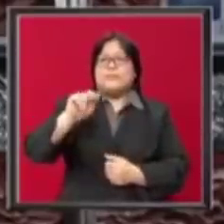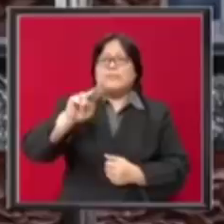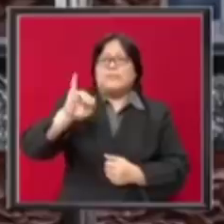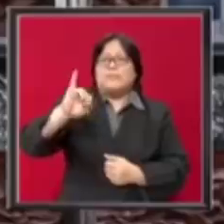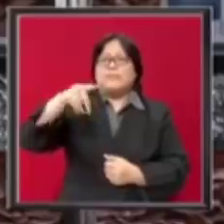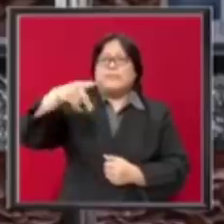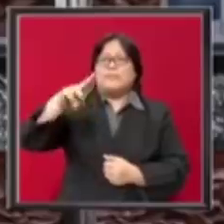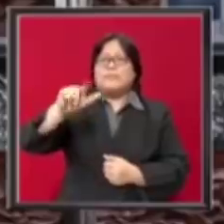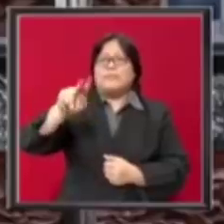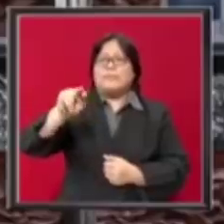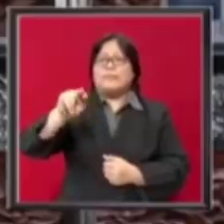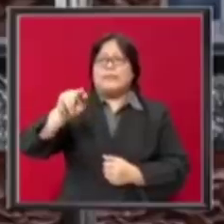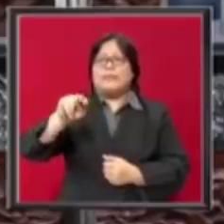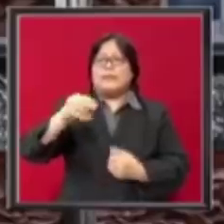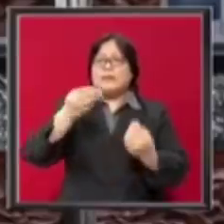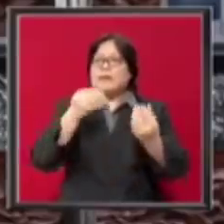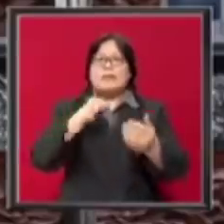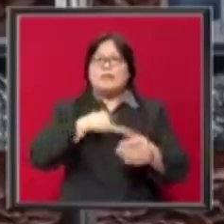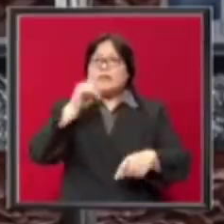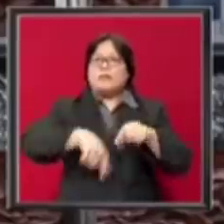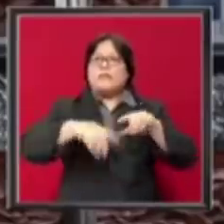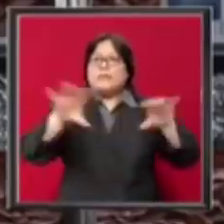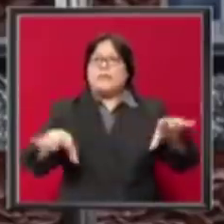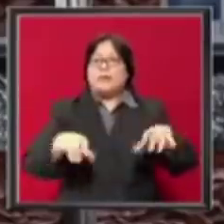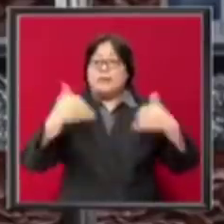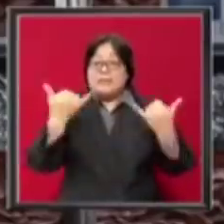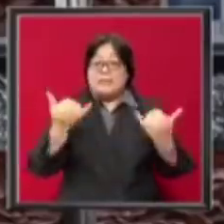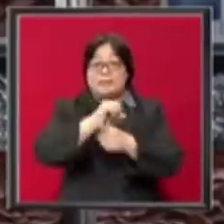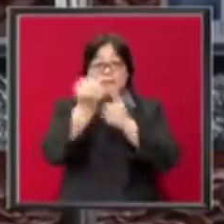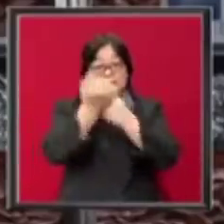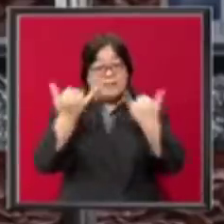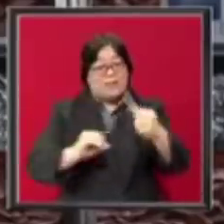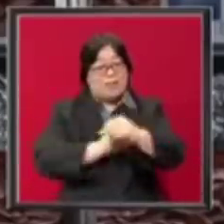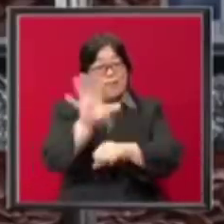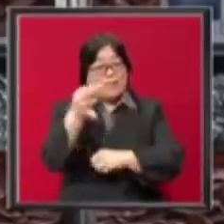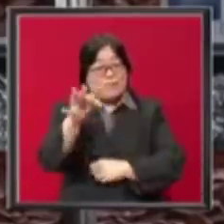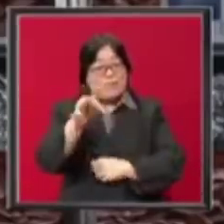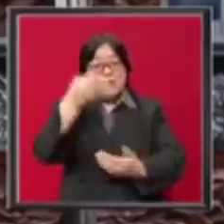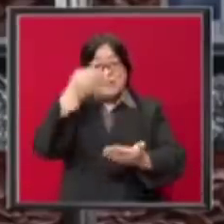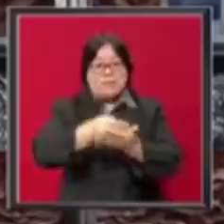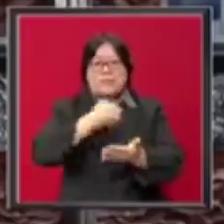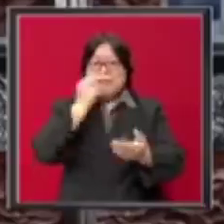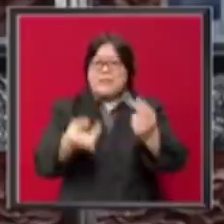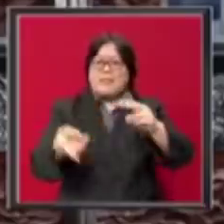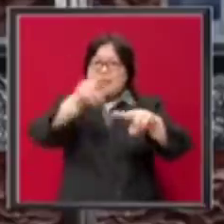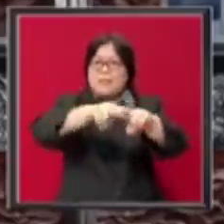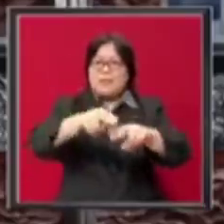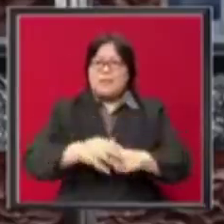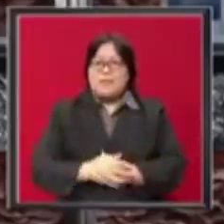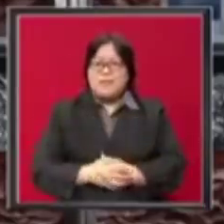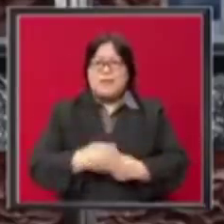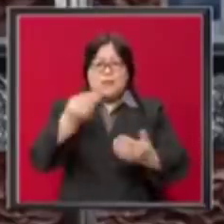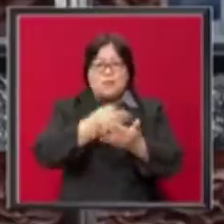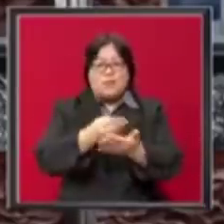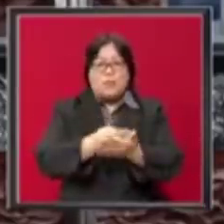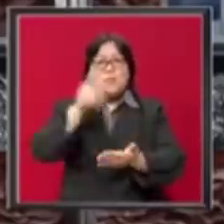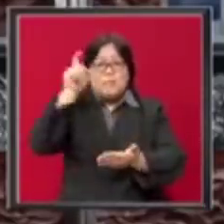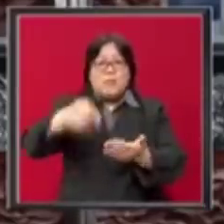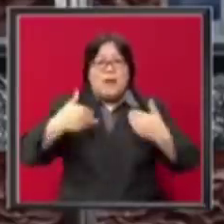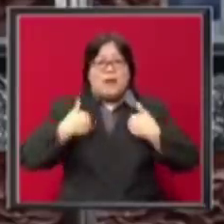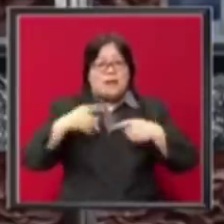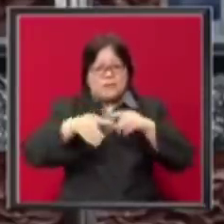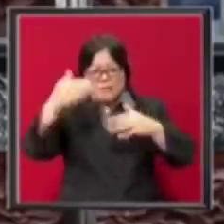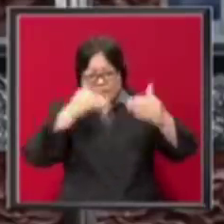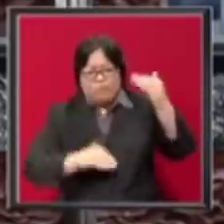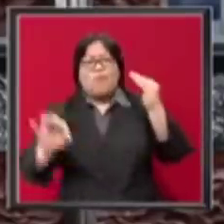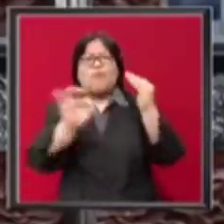ini tidak boleh diizinkan dalam keadaan sekarang. COVID-19, peruntukan tak tambah. Peruntukan yang harus ada, tidak